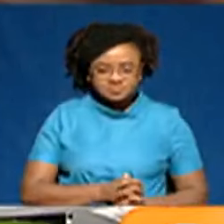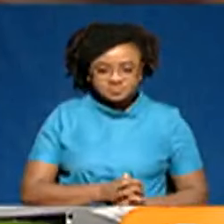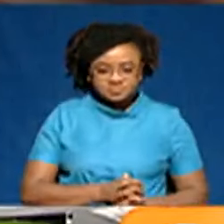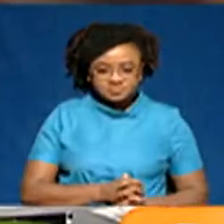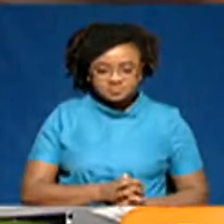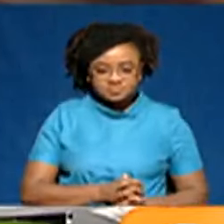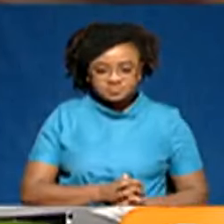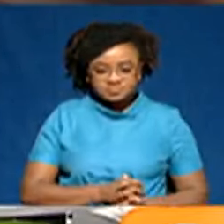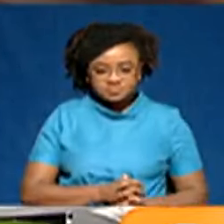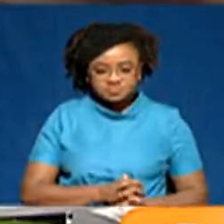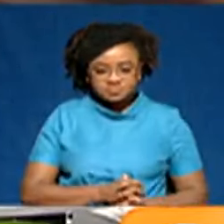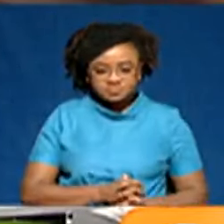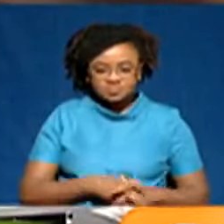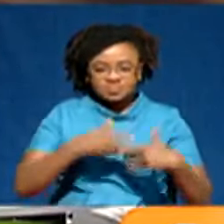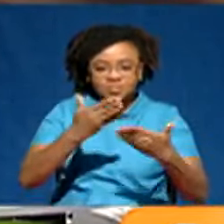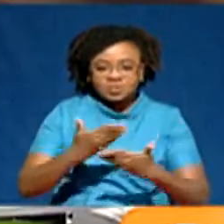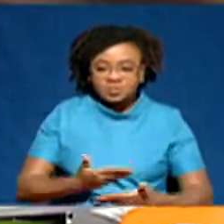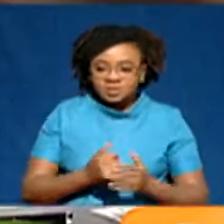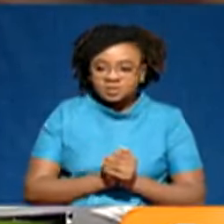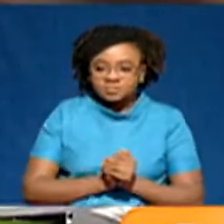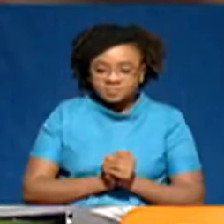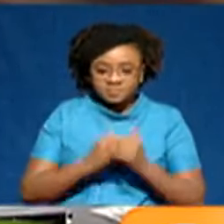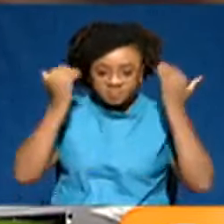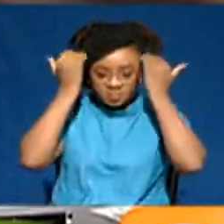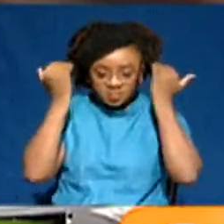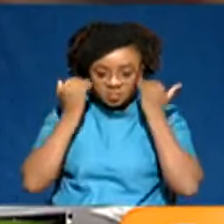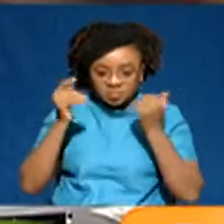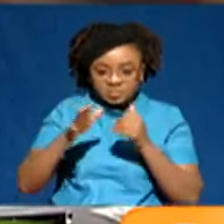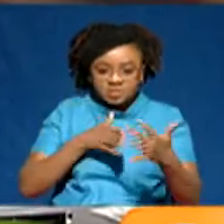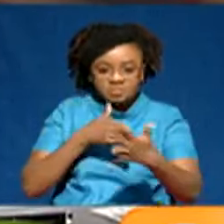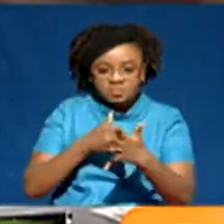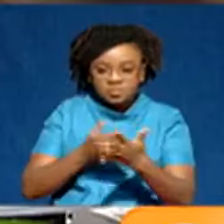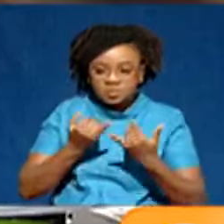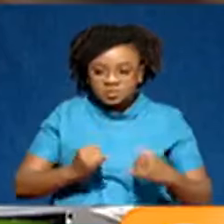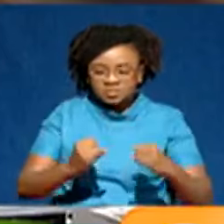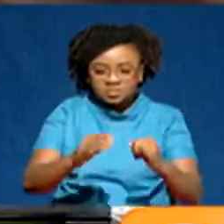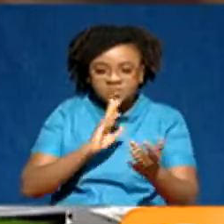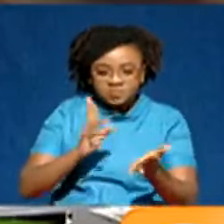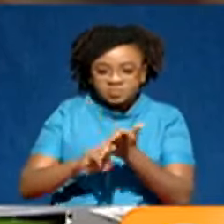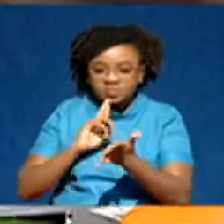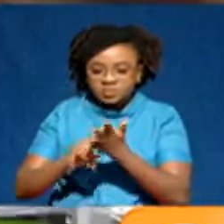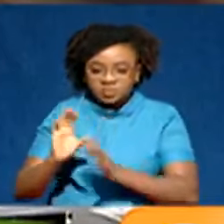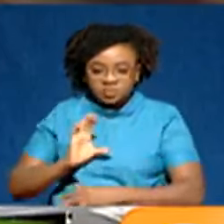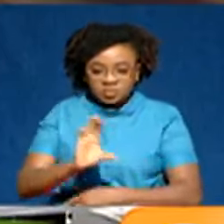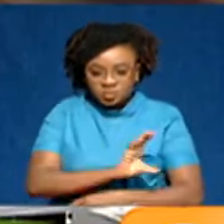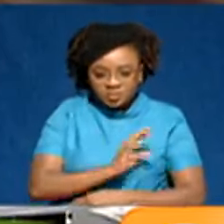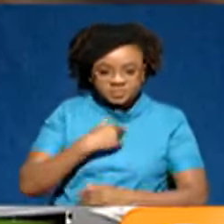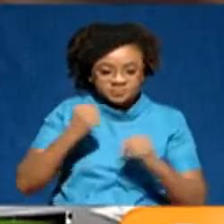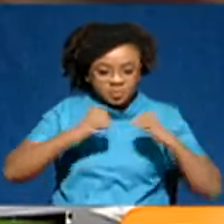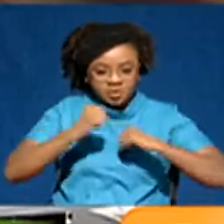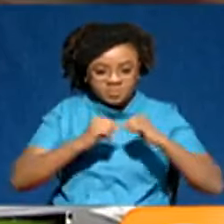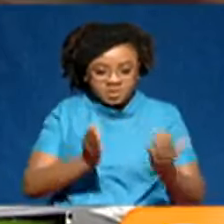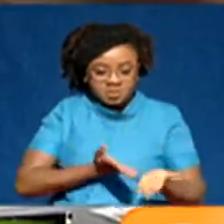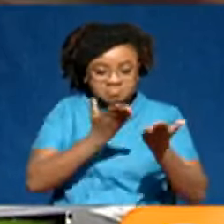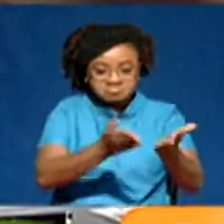Na mtazamaji, karibu tena katika taarifa zetu. Mahakama ya Kiambu imesitisha utekelezaji wa ripoti ya kamati ya maridhiano iliyowasilishwa